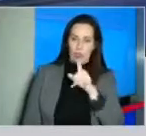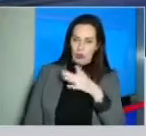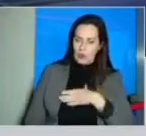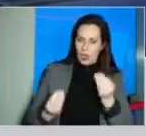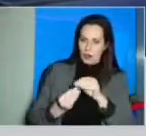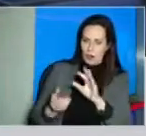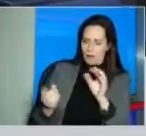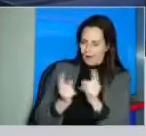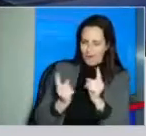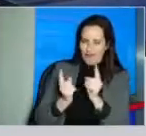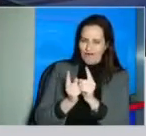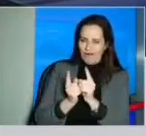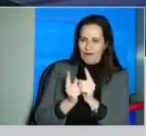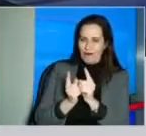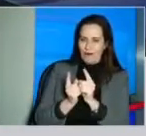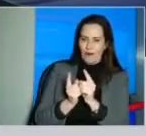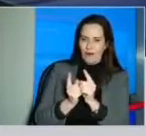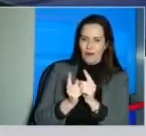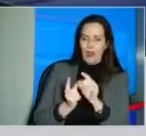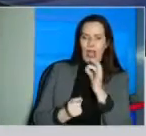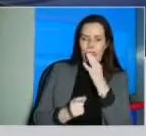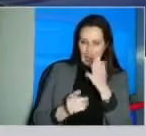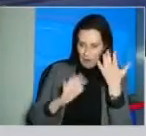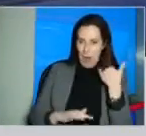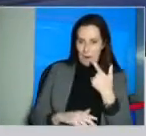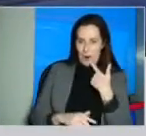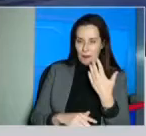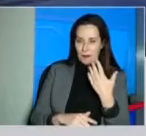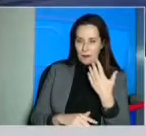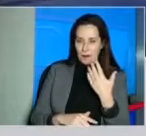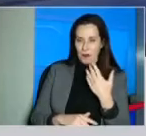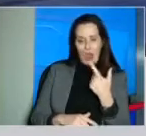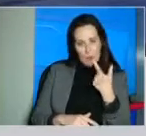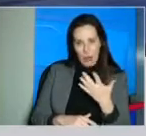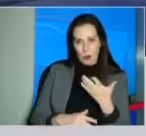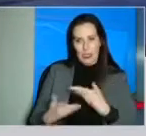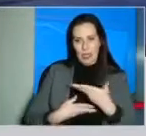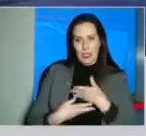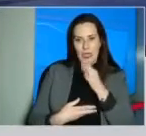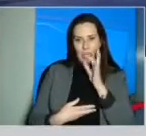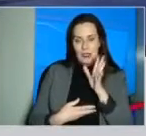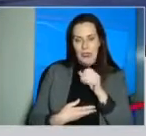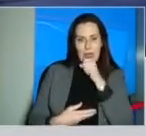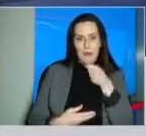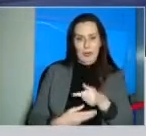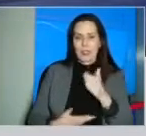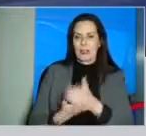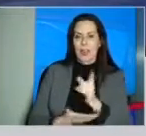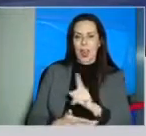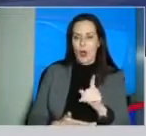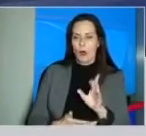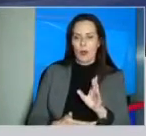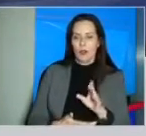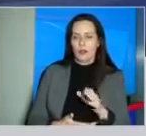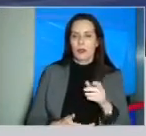משהו פשוט. בקצרה אני? הגיל, מה שפעם התנהגנו, התייחסנו אליו כגיל הפנסיה, זה כבר לא עומד ככה.